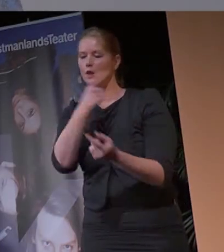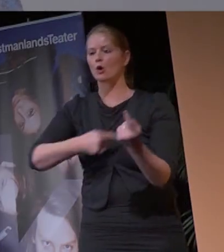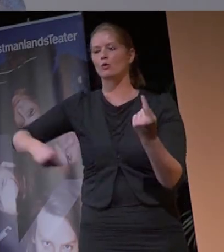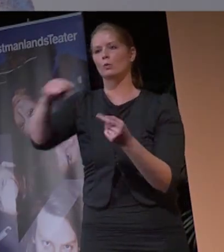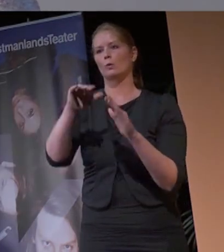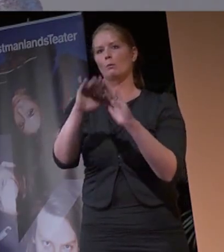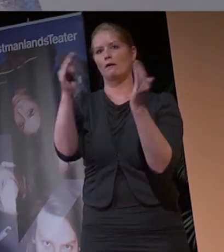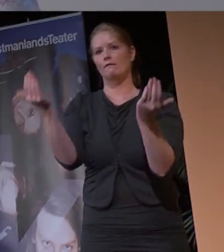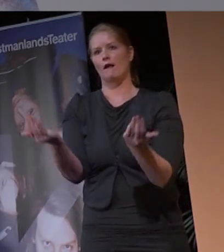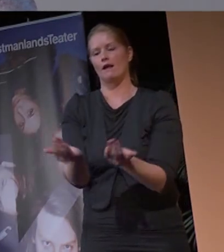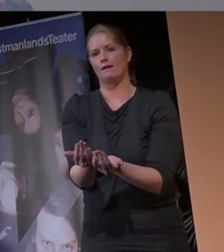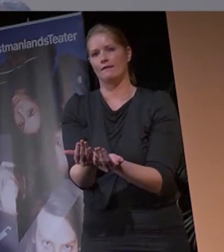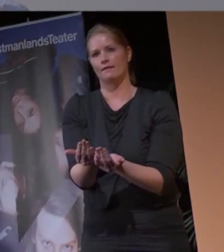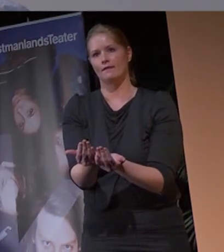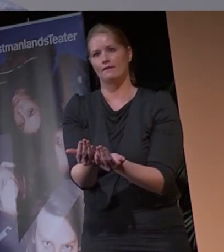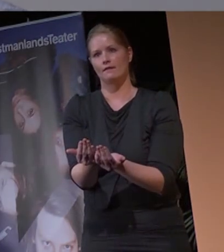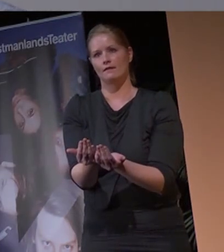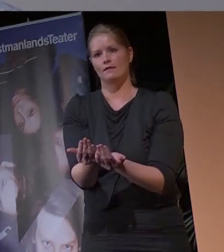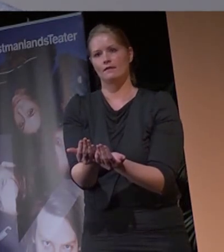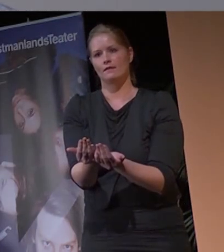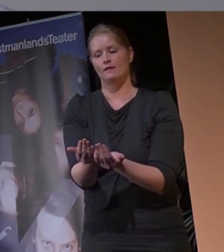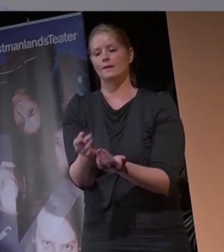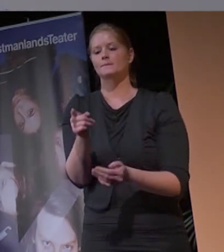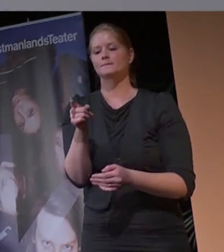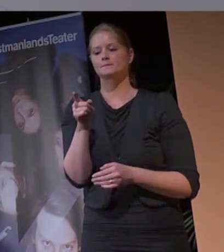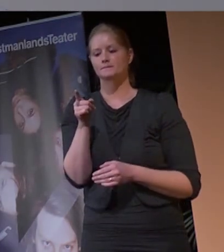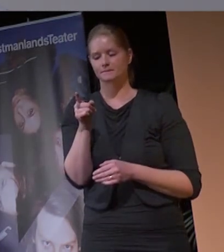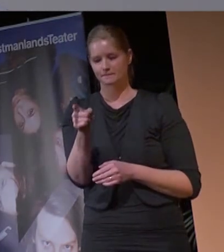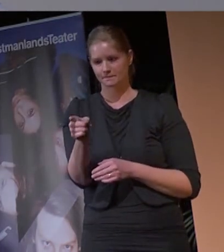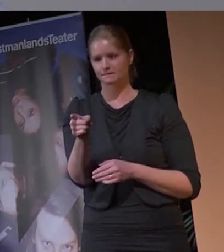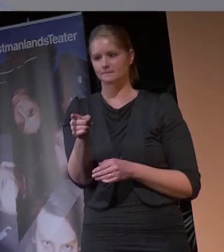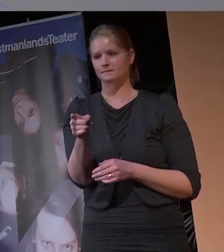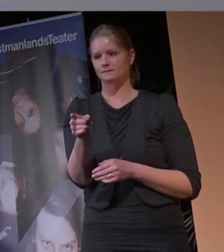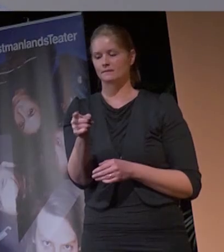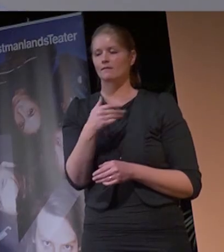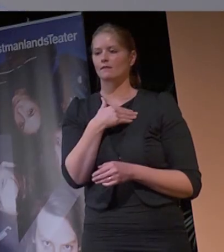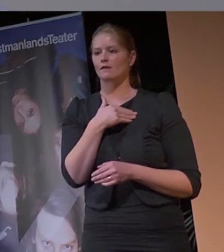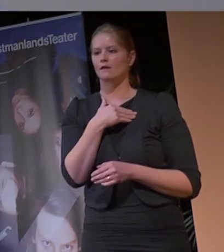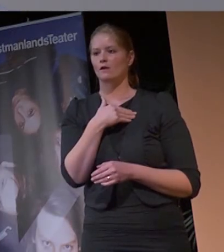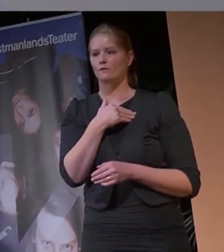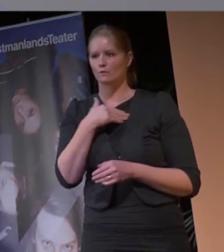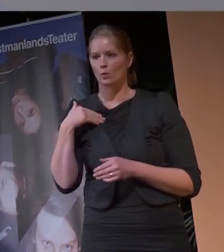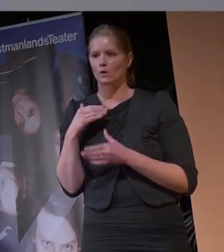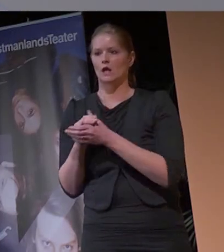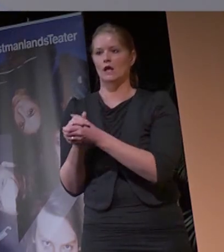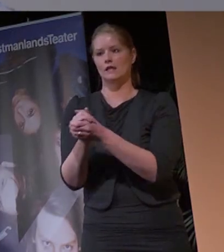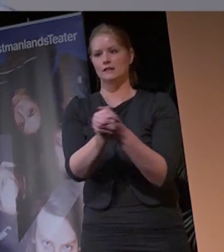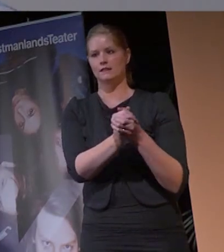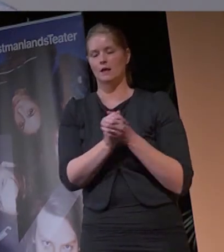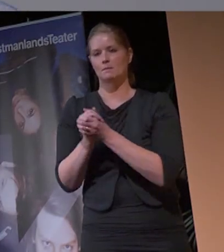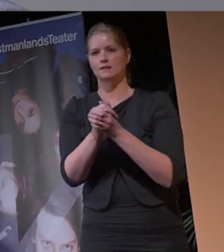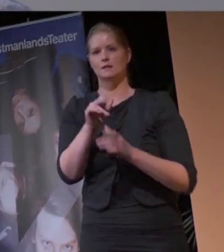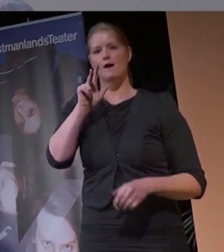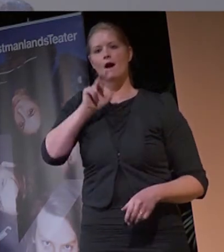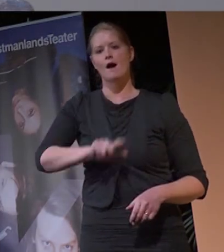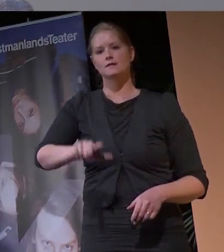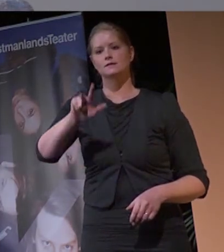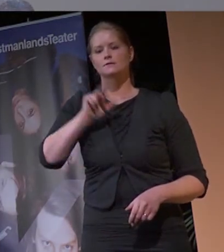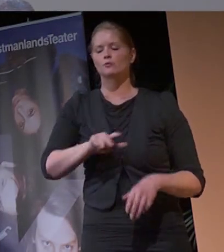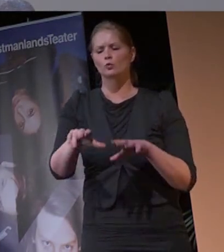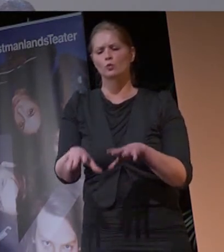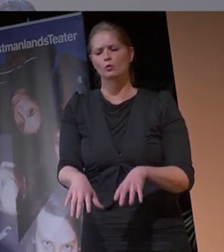världen. Och detta är ju vårt gemensamma ansvar och